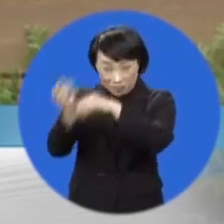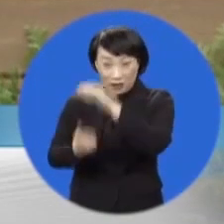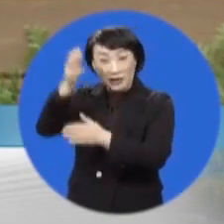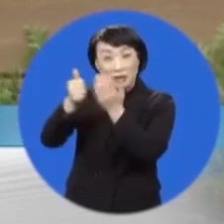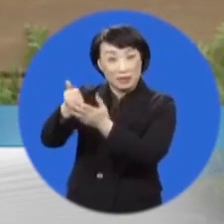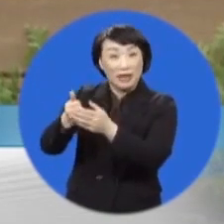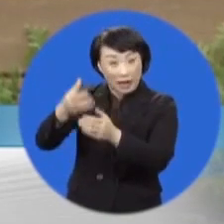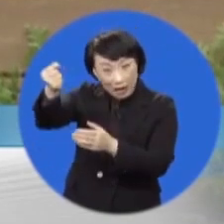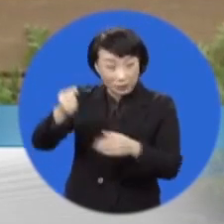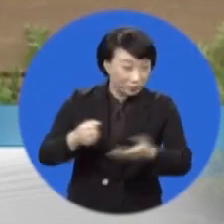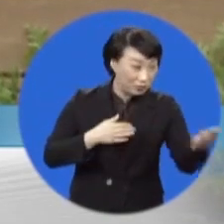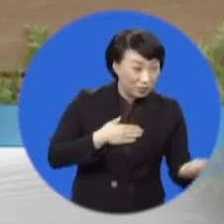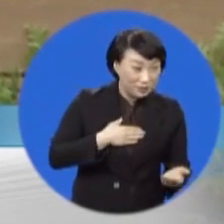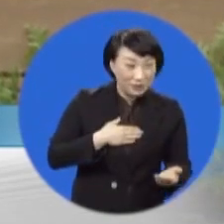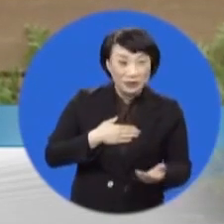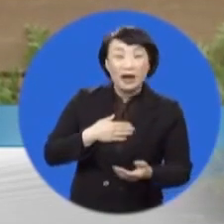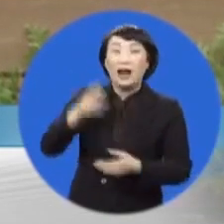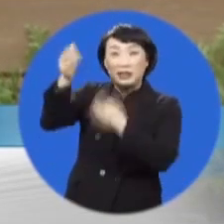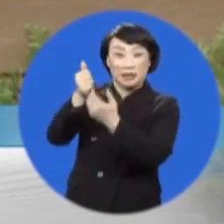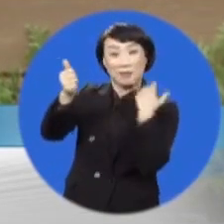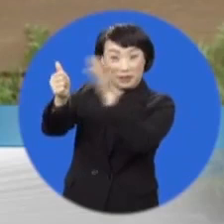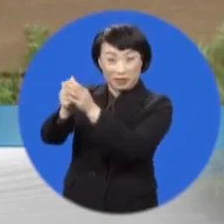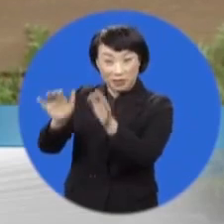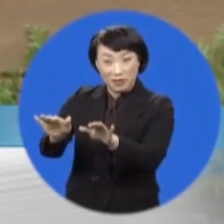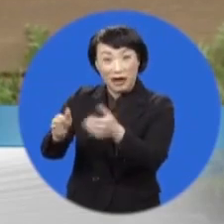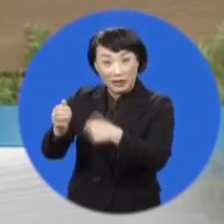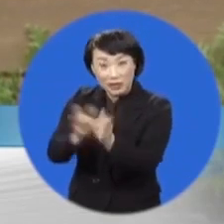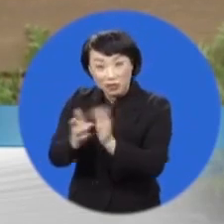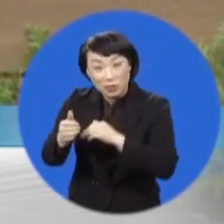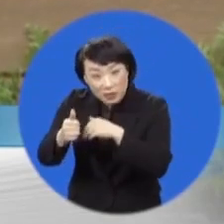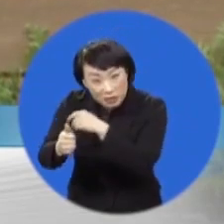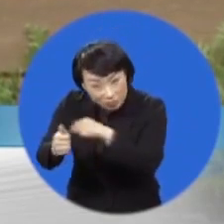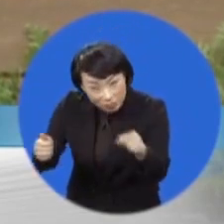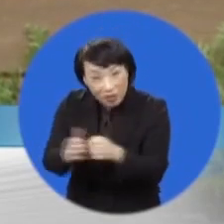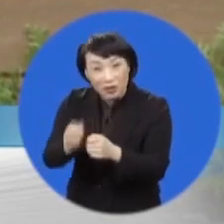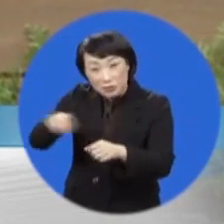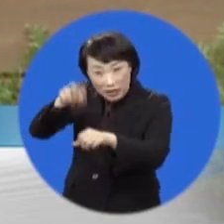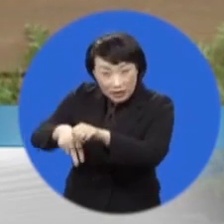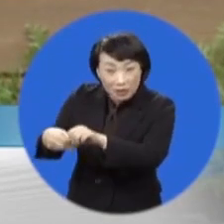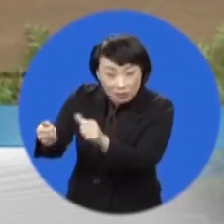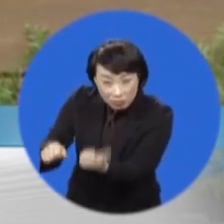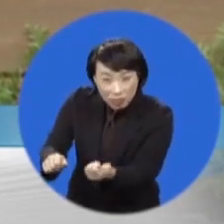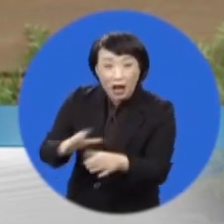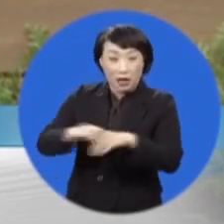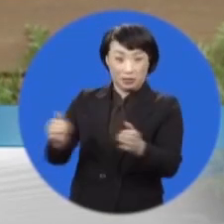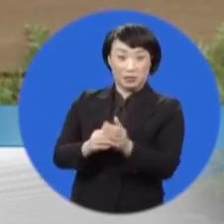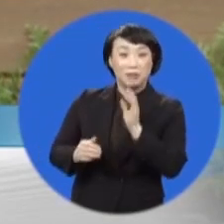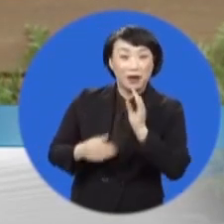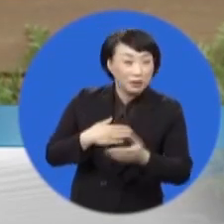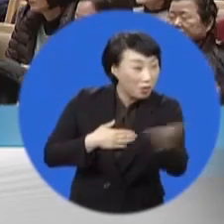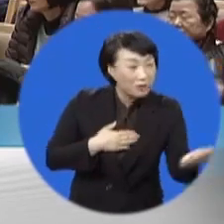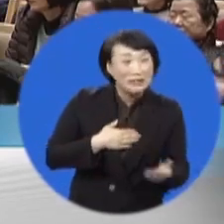에 있는 게 막 아주 로우킥 요소라고 해결할 테니 은 내놔 해랑 시도로 믿음으로